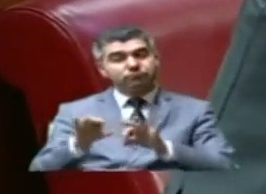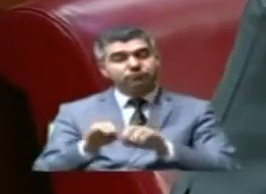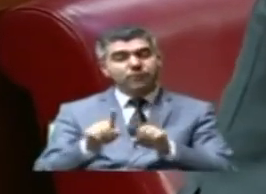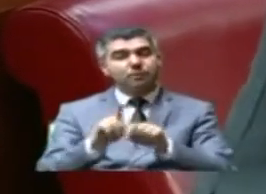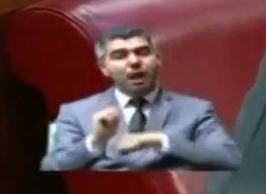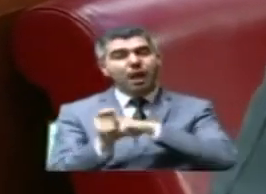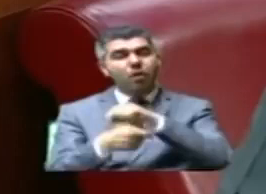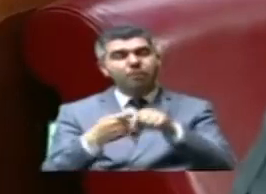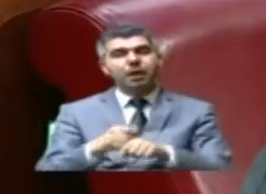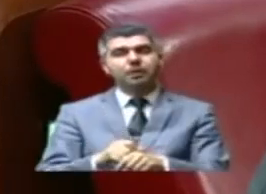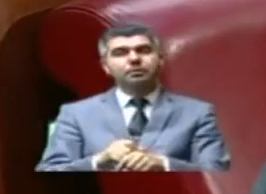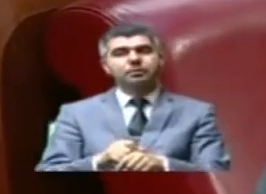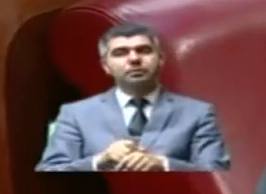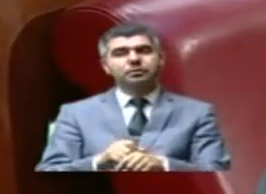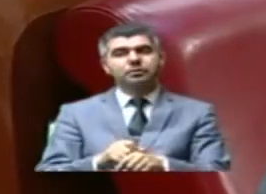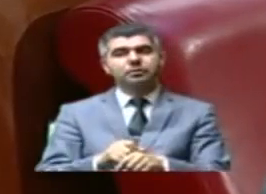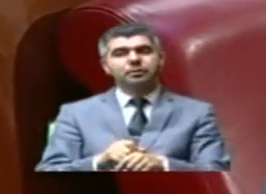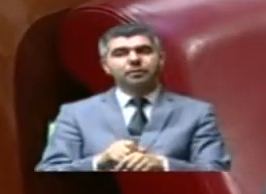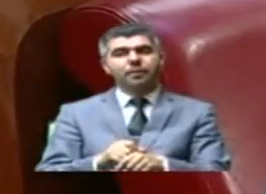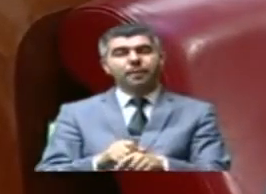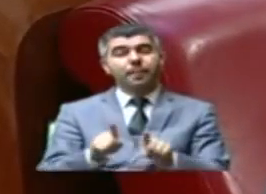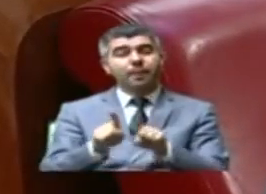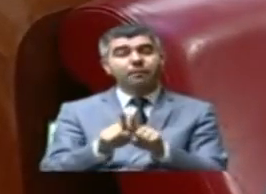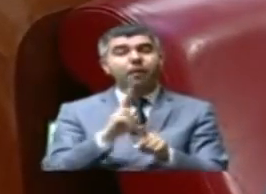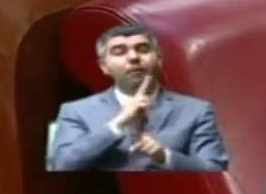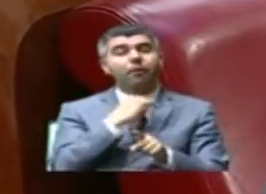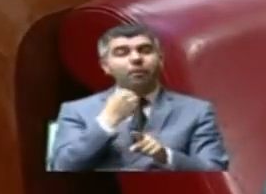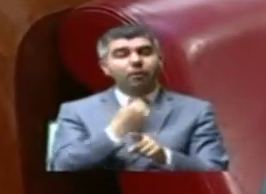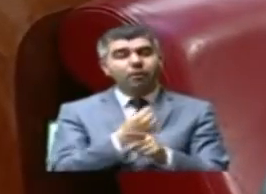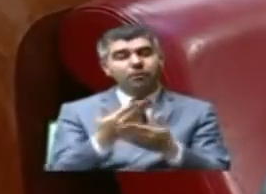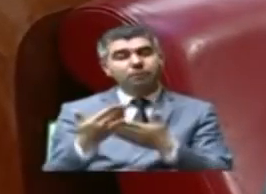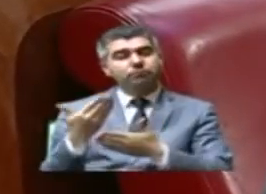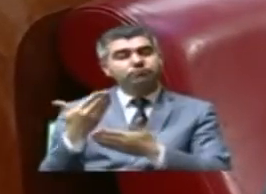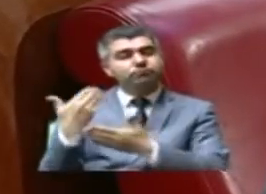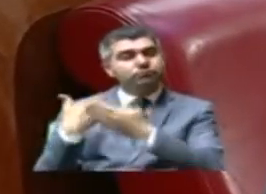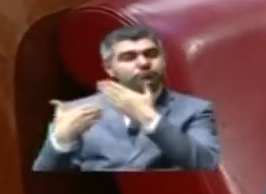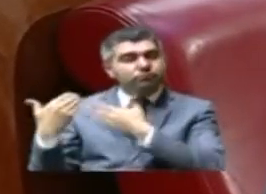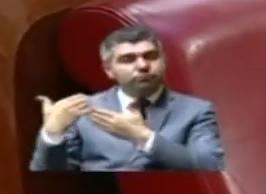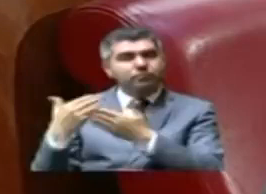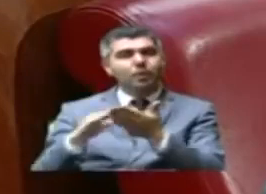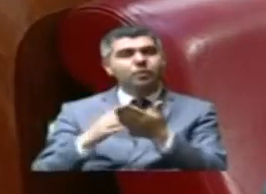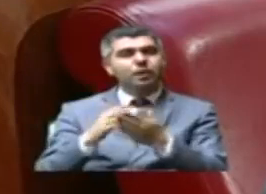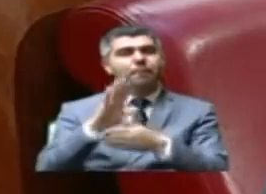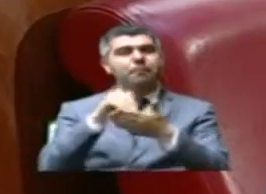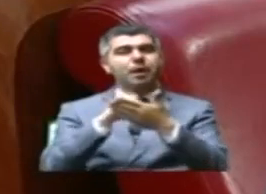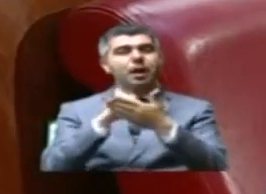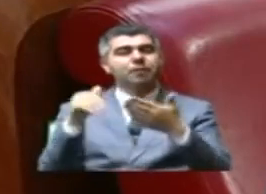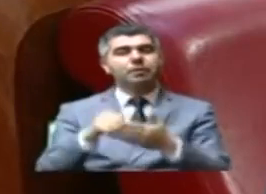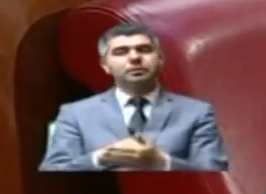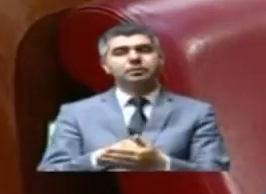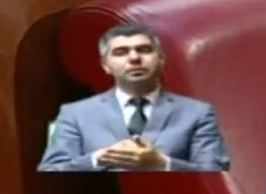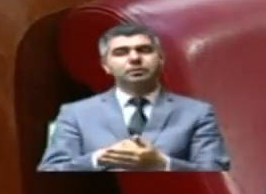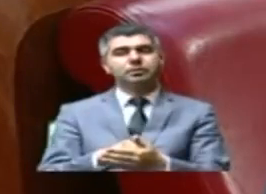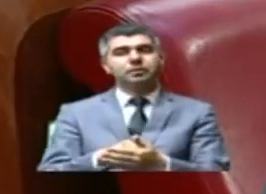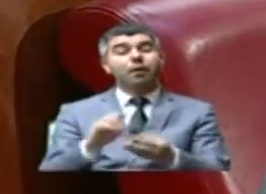القروي والمواضيع التي توليها الحكومة كما الحكومات السابقة أولوية في البرنامج، لكن